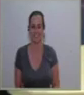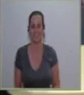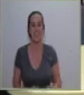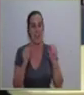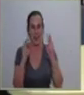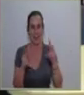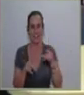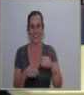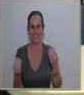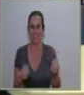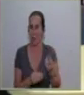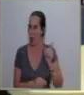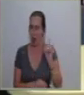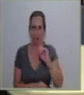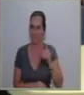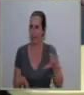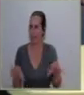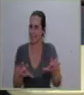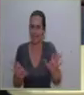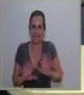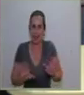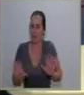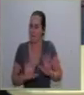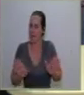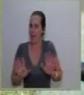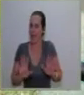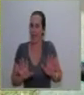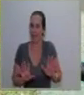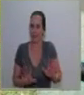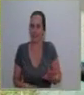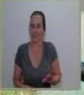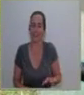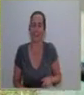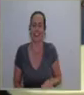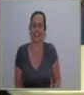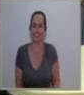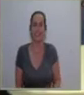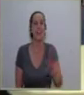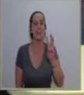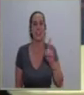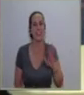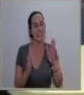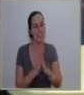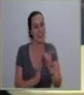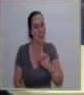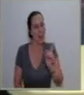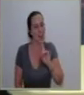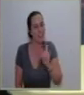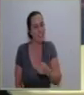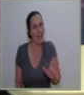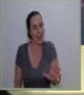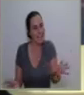אוקיי, זה משהו ש... אין צורך להתעצבן. יצא ממך משהו שלא רצינו שיצא. אני אגיד לכם תפחה! אוקיי. שלומית, בבקשה,